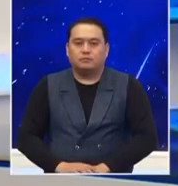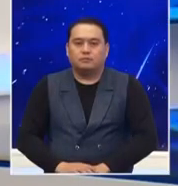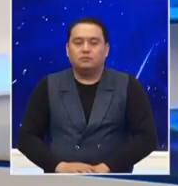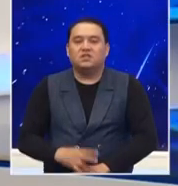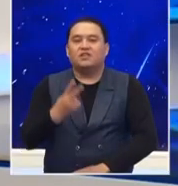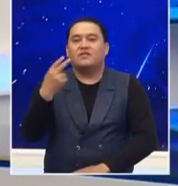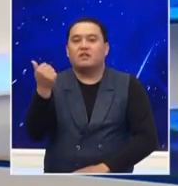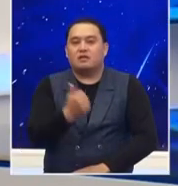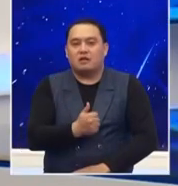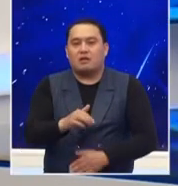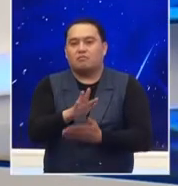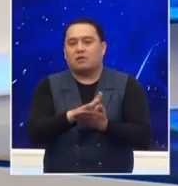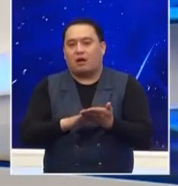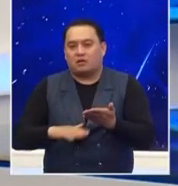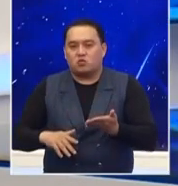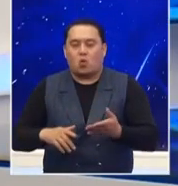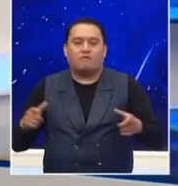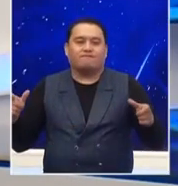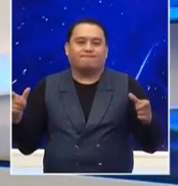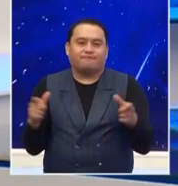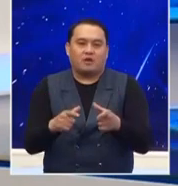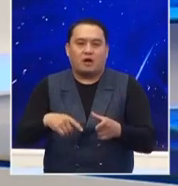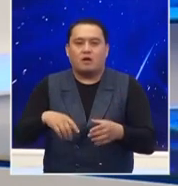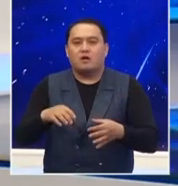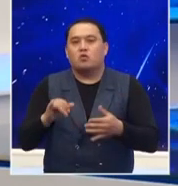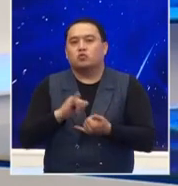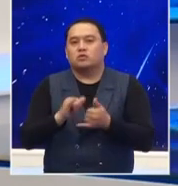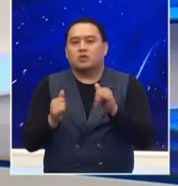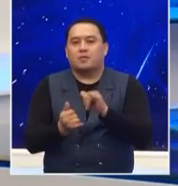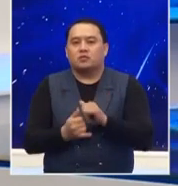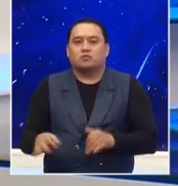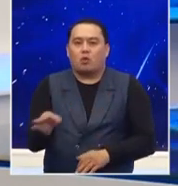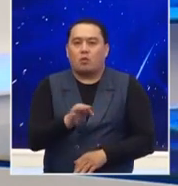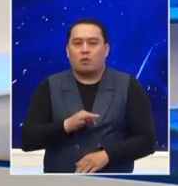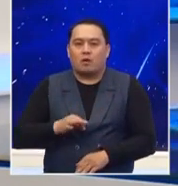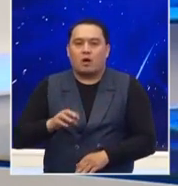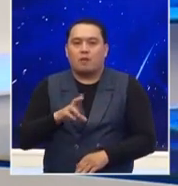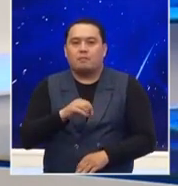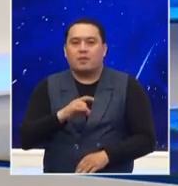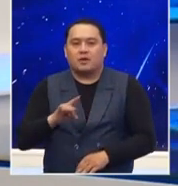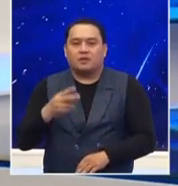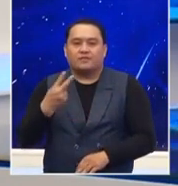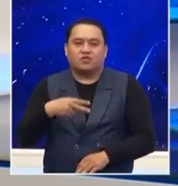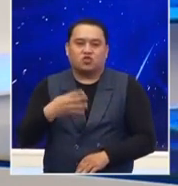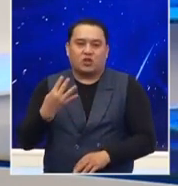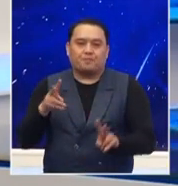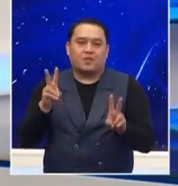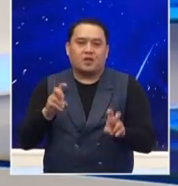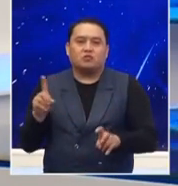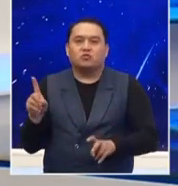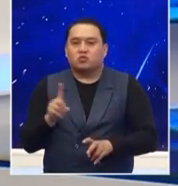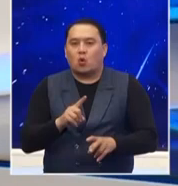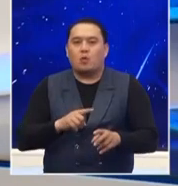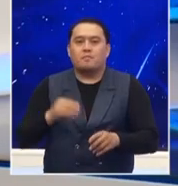Еще на 2 недели продлили карантин в Восточно-Казахстанской области, сообщает корреспондент Хабар-24. Несмотря на